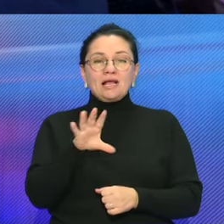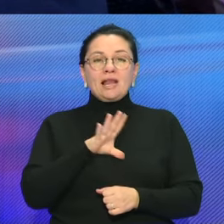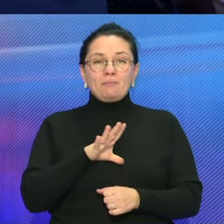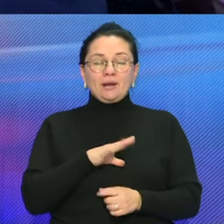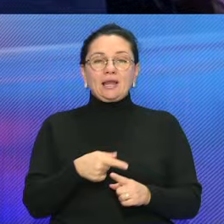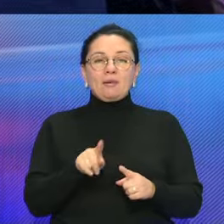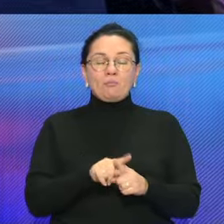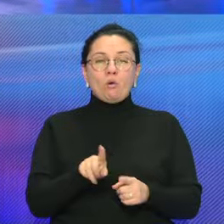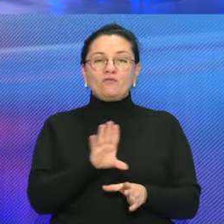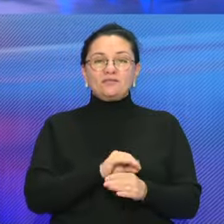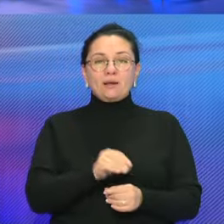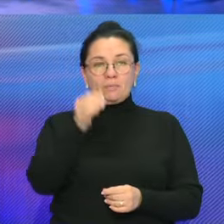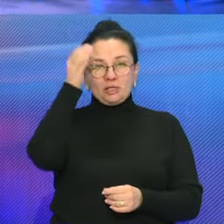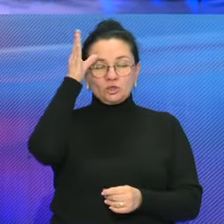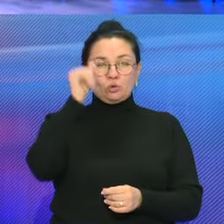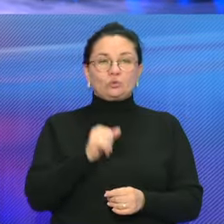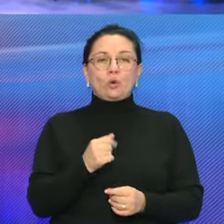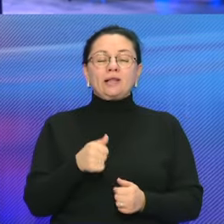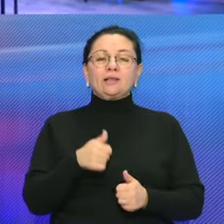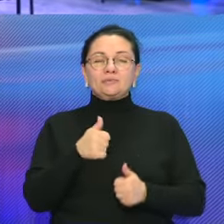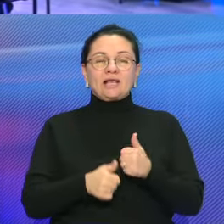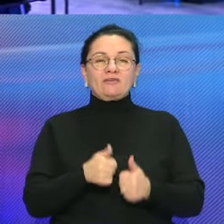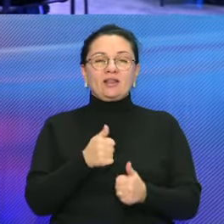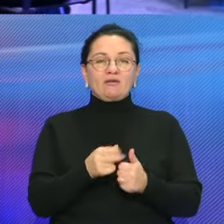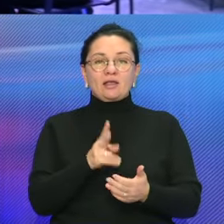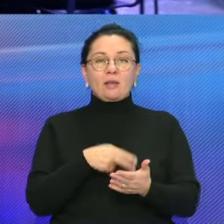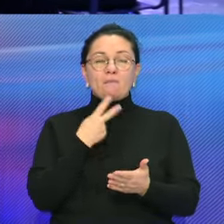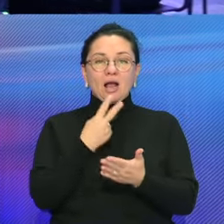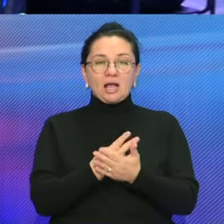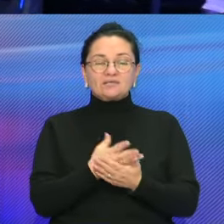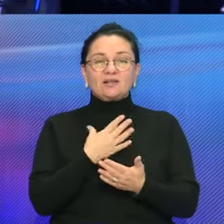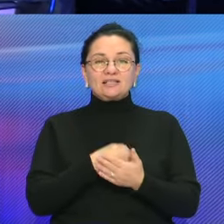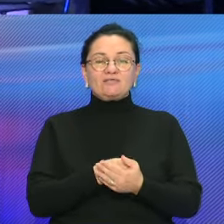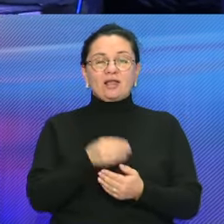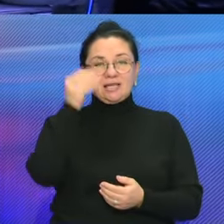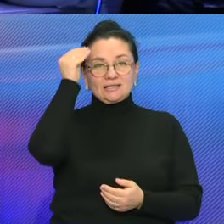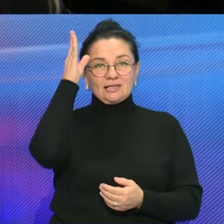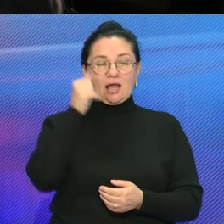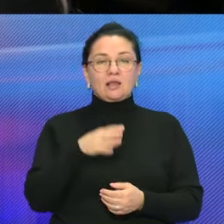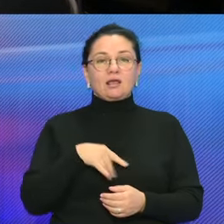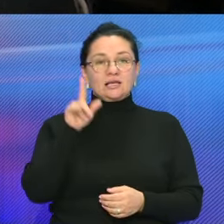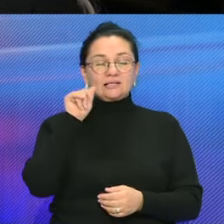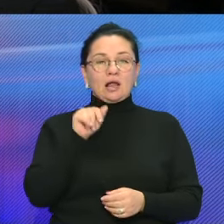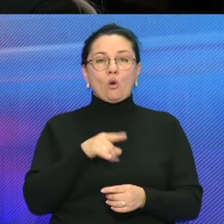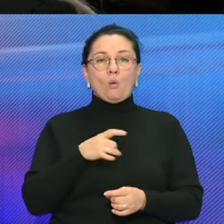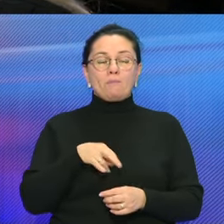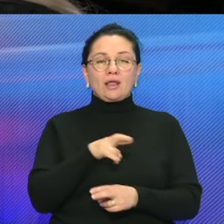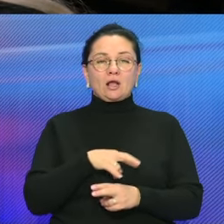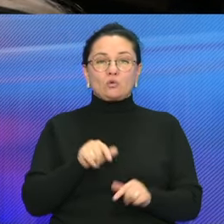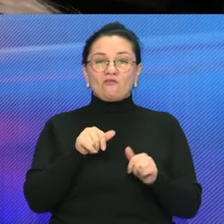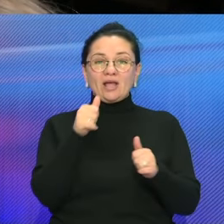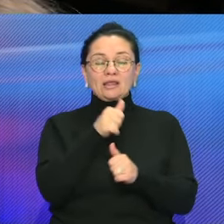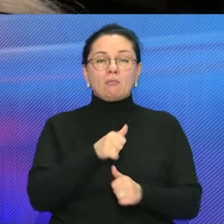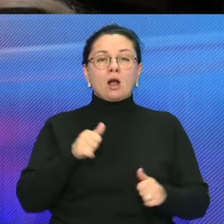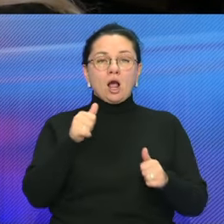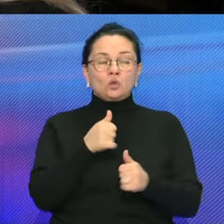выниках интеллектуального поединку. У квизе команды демонстрировали эрудицию и веды об родной Беларуси. Ежегодно у нас в этом году у